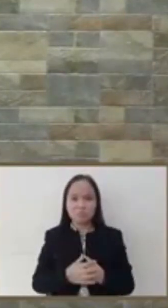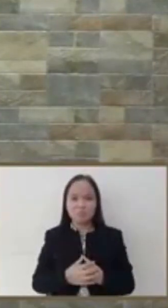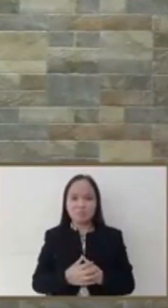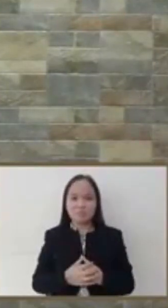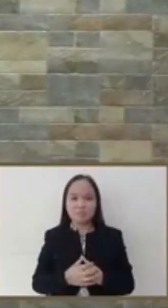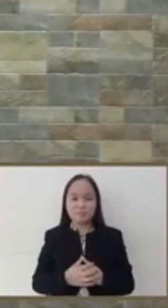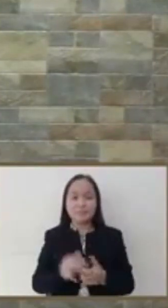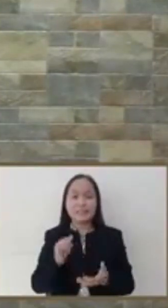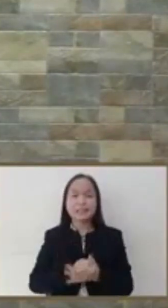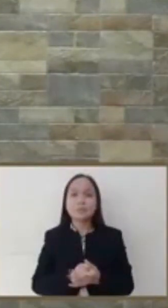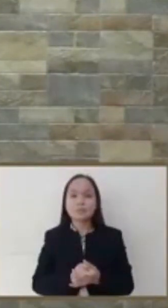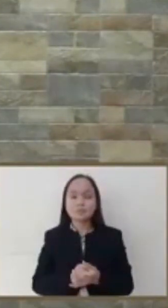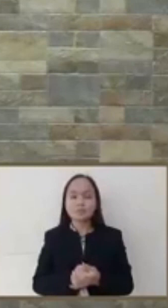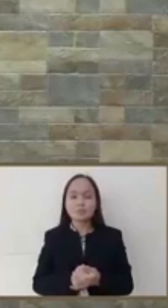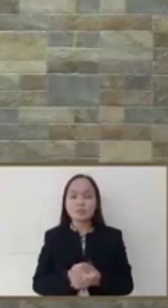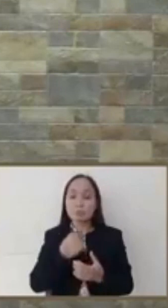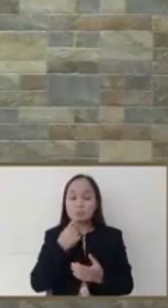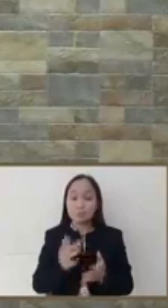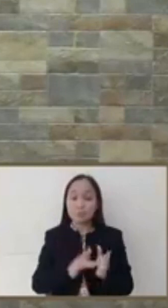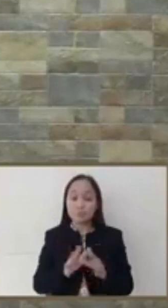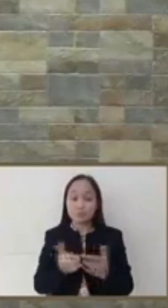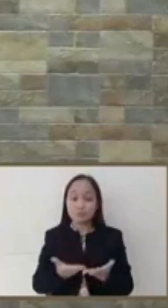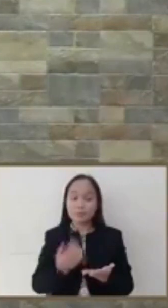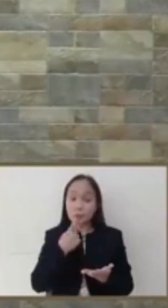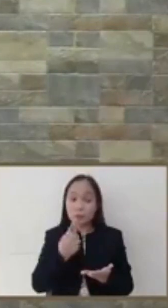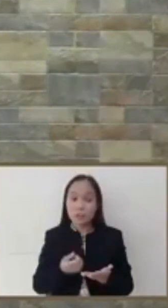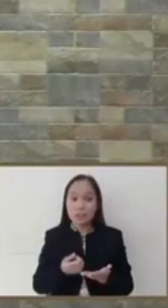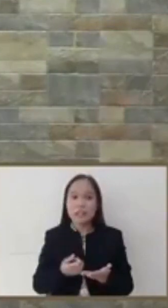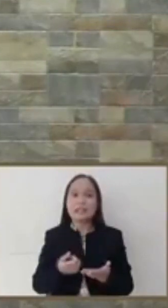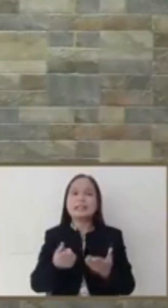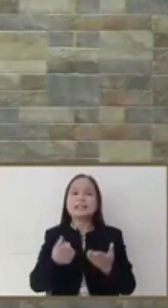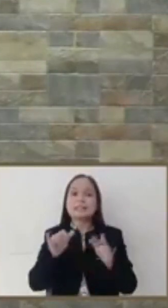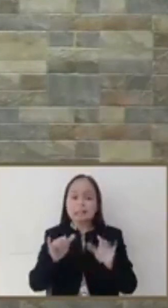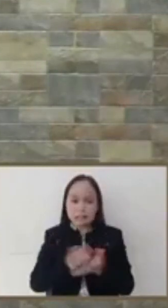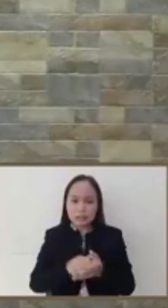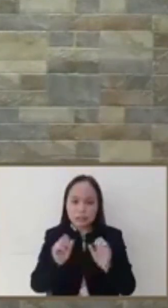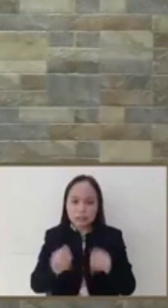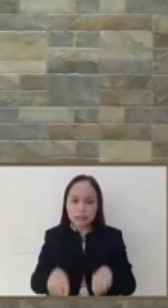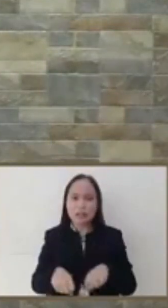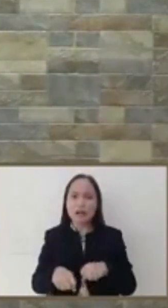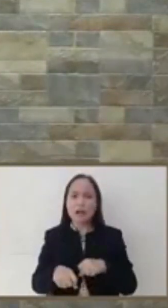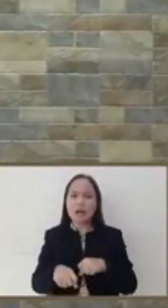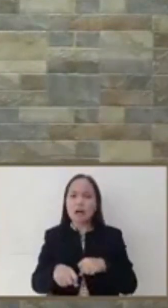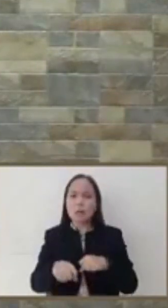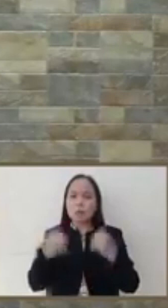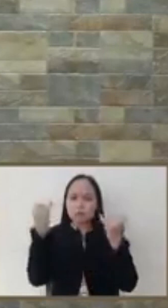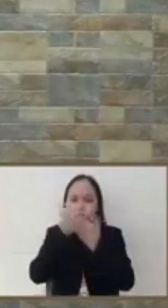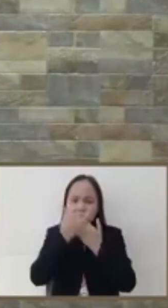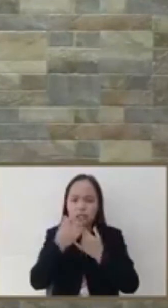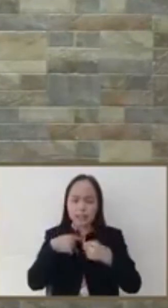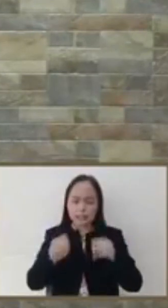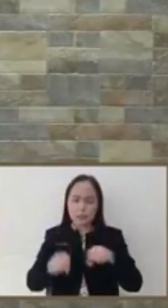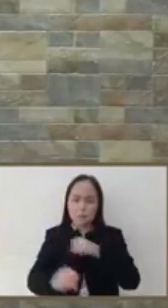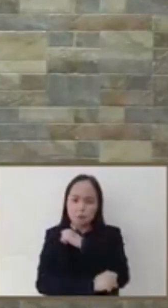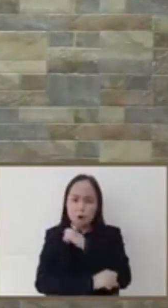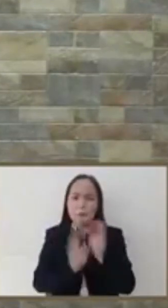po natin na sabi nga ng Biblia, sa binasa po natin, ay kayang ikurap, kayang apektuhan ng moth, kayang apektuhan